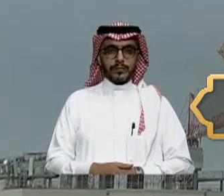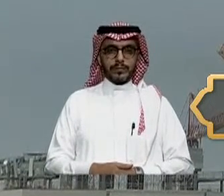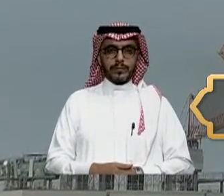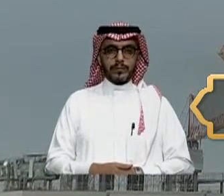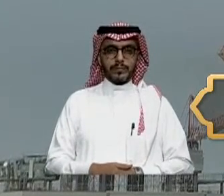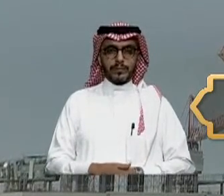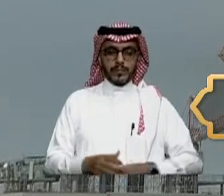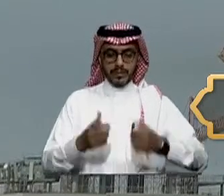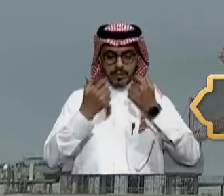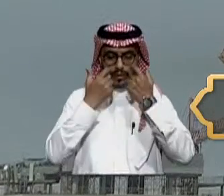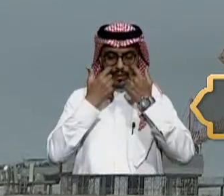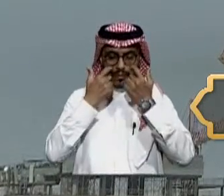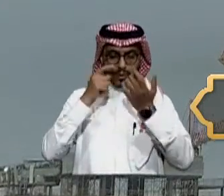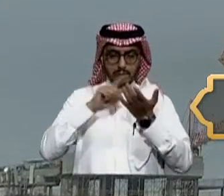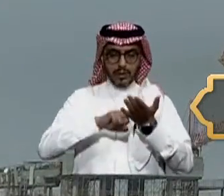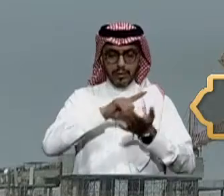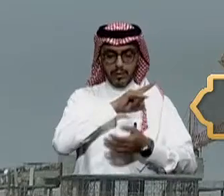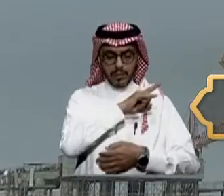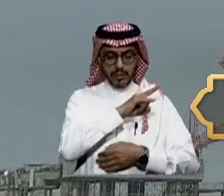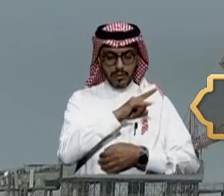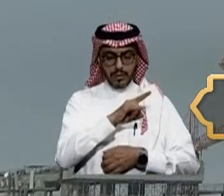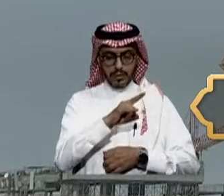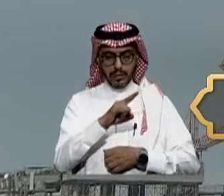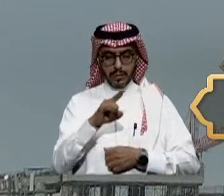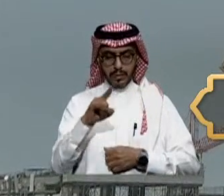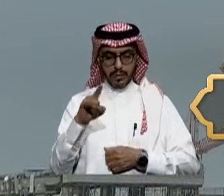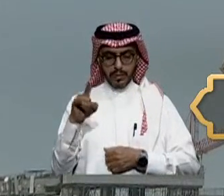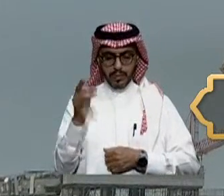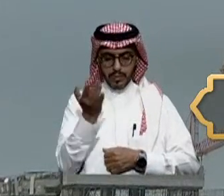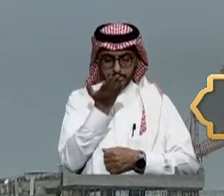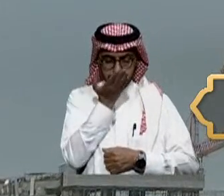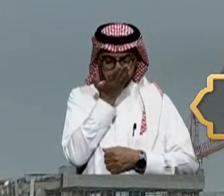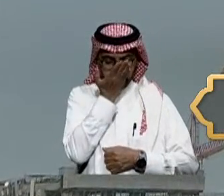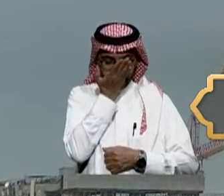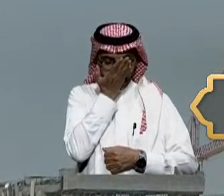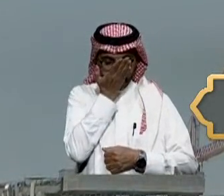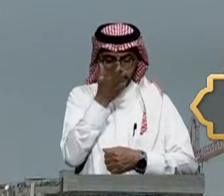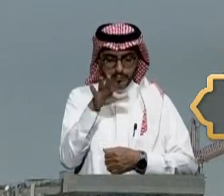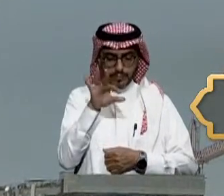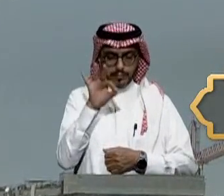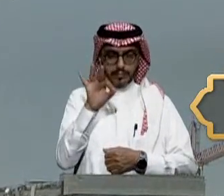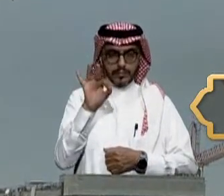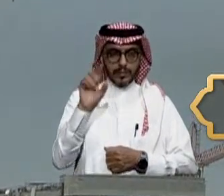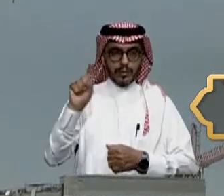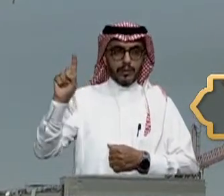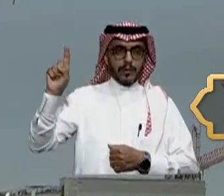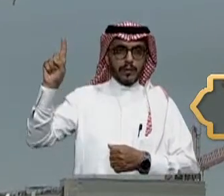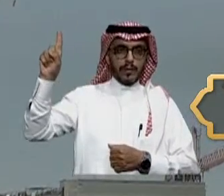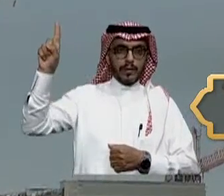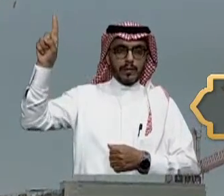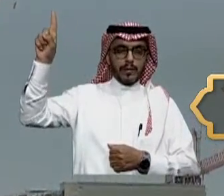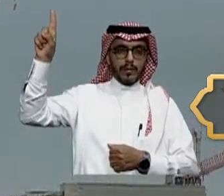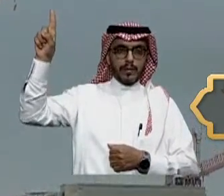الله اشهد ان لا اله الا